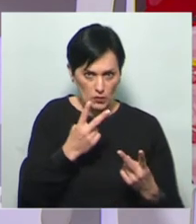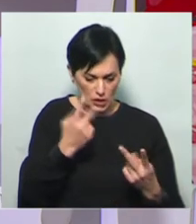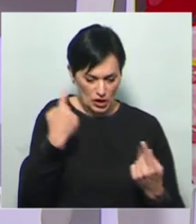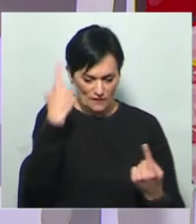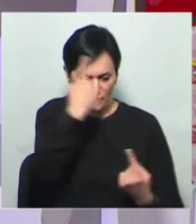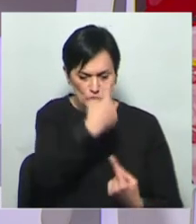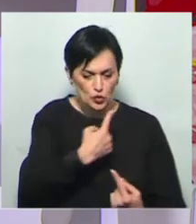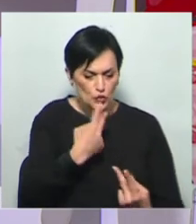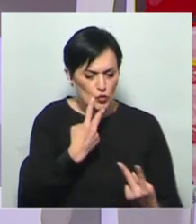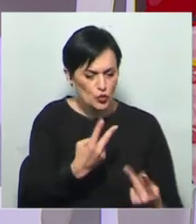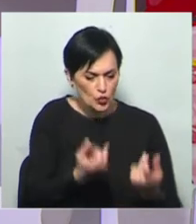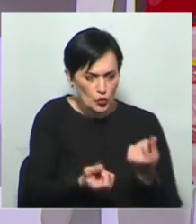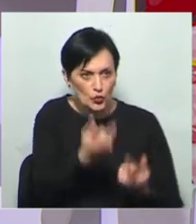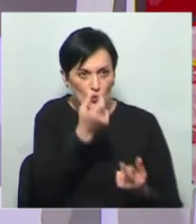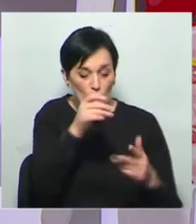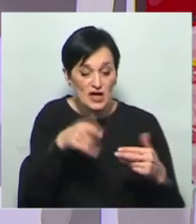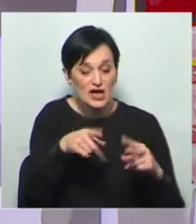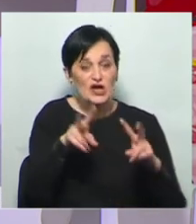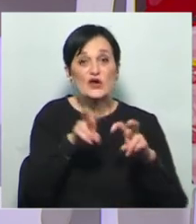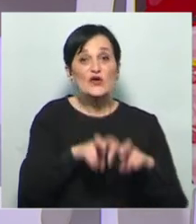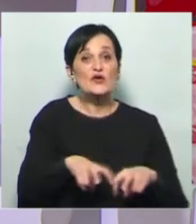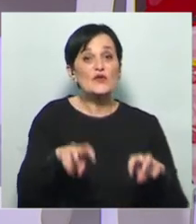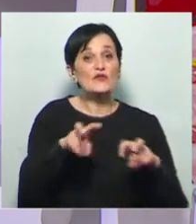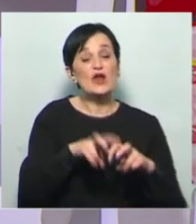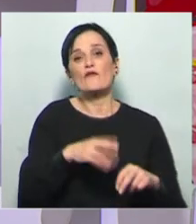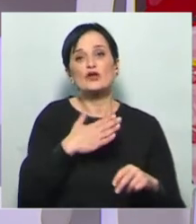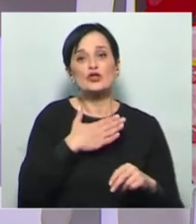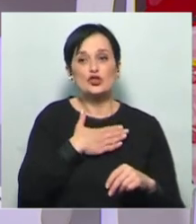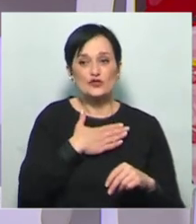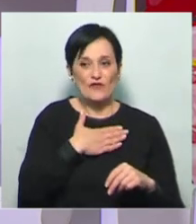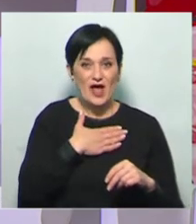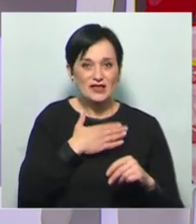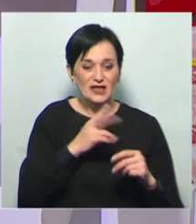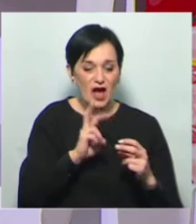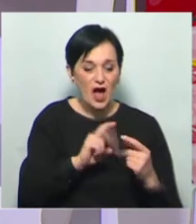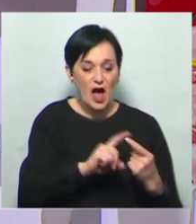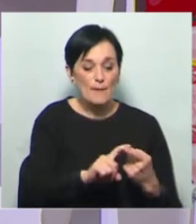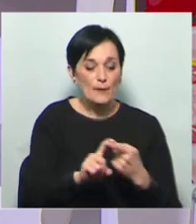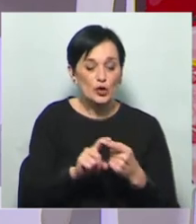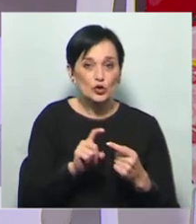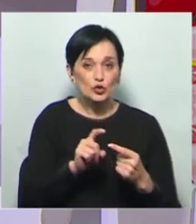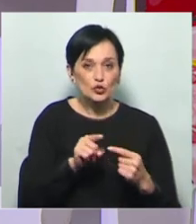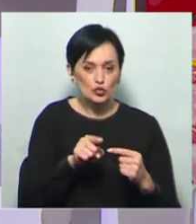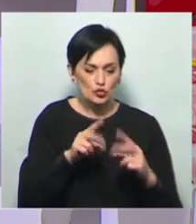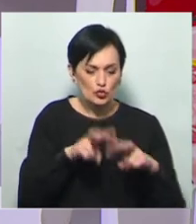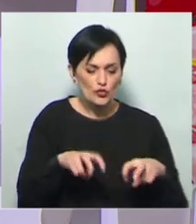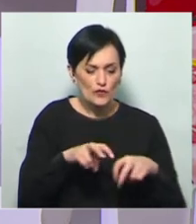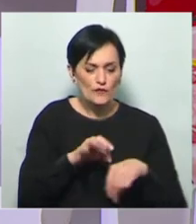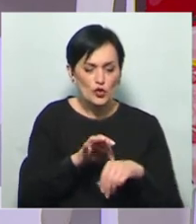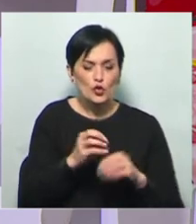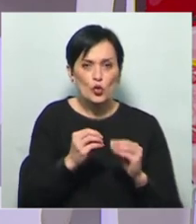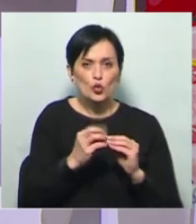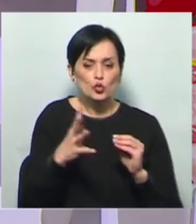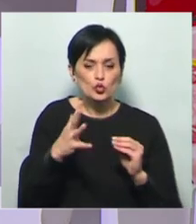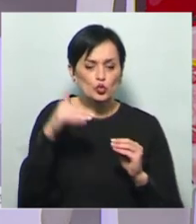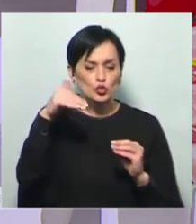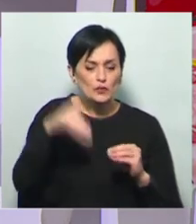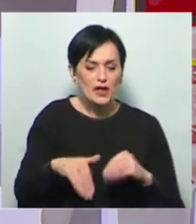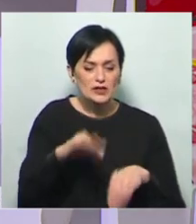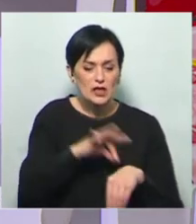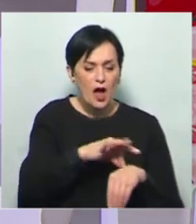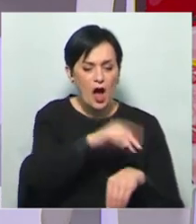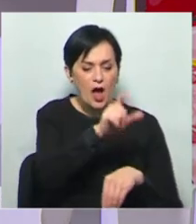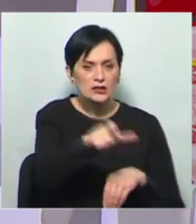არ ქონდა, ეს იგივე ის კვლევა, რომელიც გითხარით ჩვენთან ეპიდემიოლოგი კვლევა ჩატარდა, სადაც ჩართული იყო 15,000 პაციენტზე